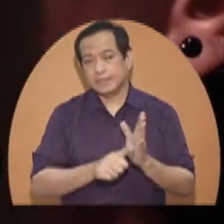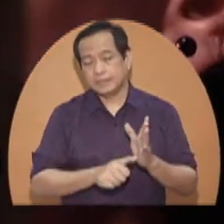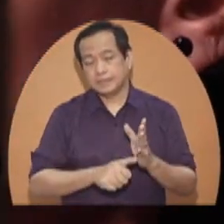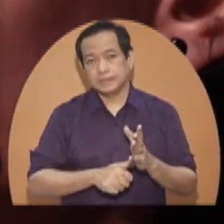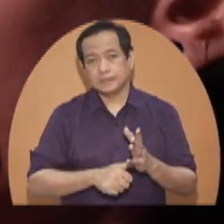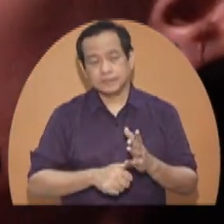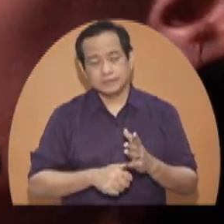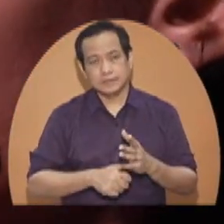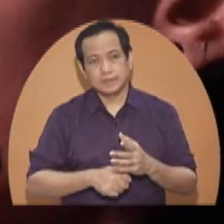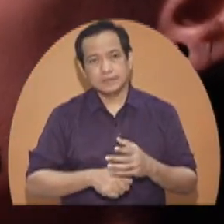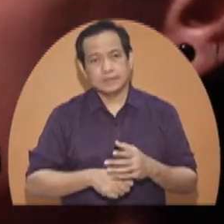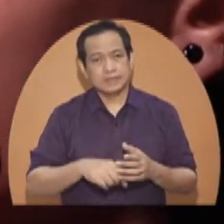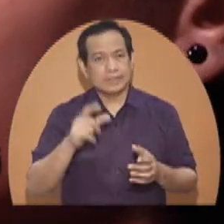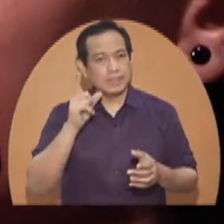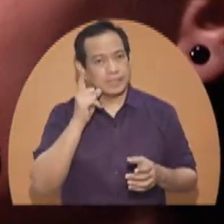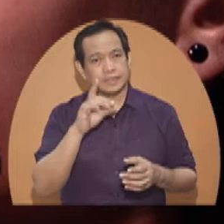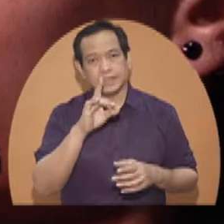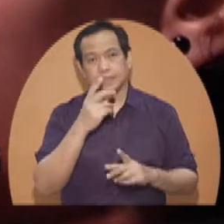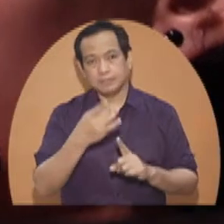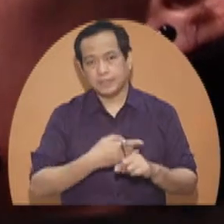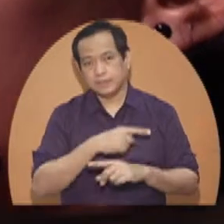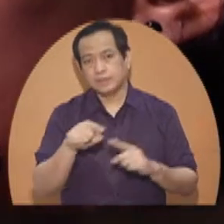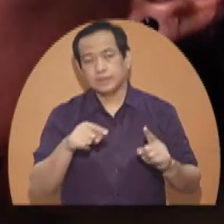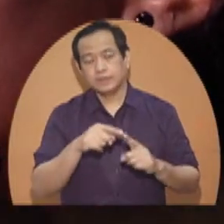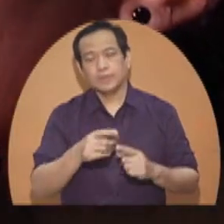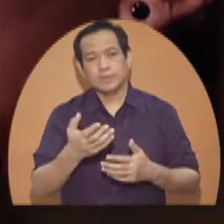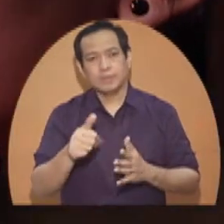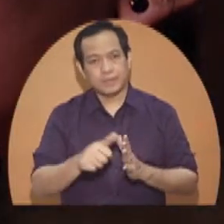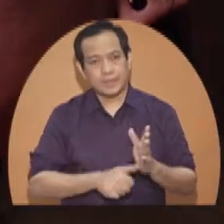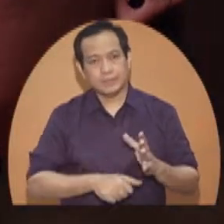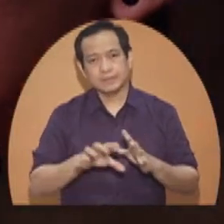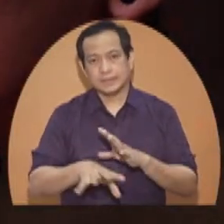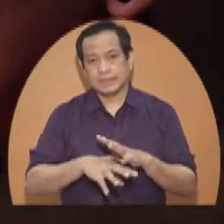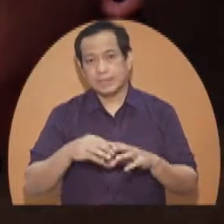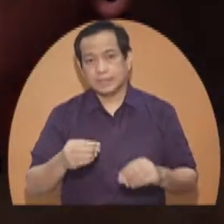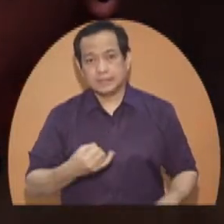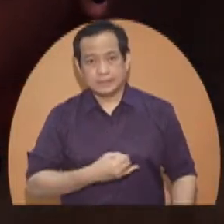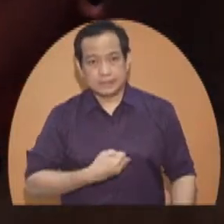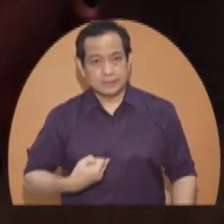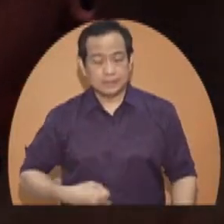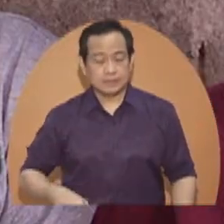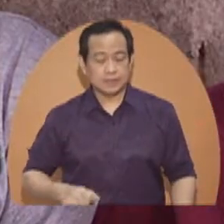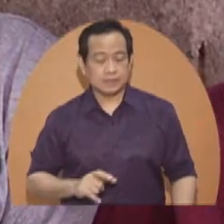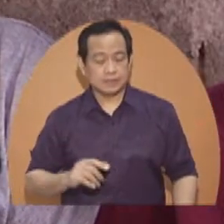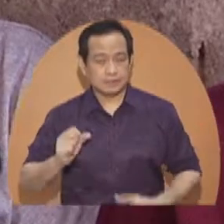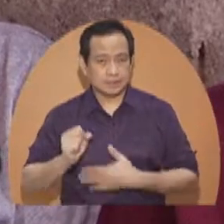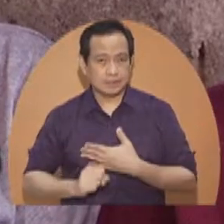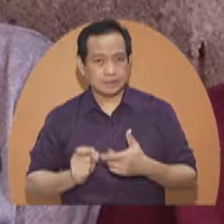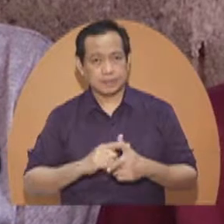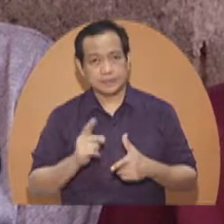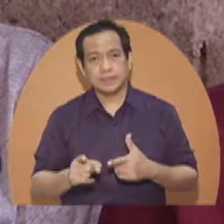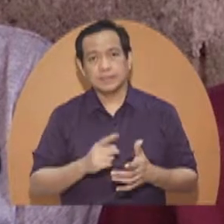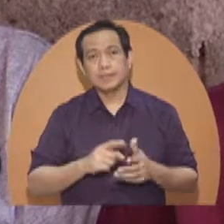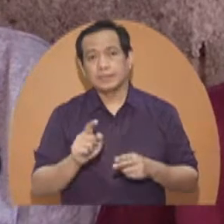kay Lai Ann. 8 months po siya nung inoperahan sa PGS. Inilabas po yung bituka niya sa tagiliran